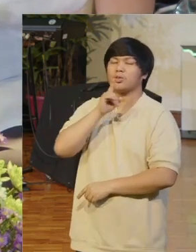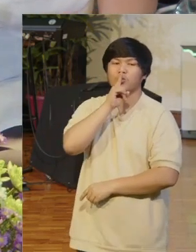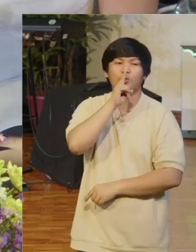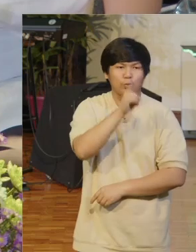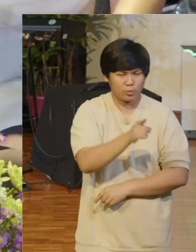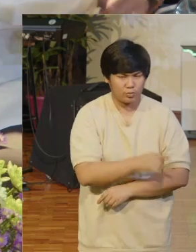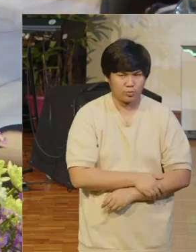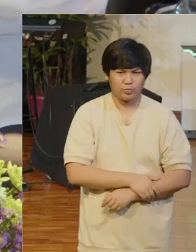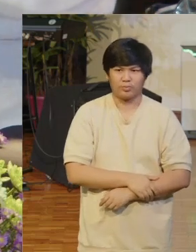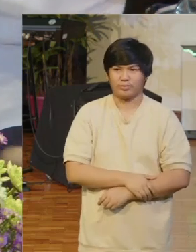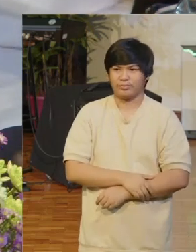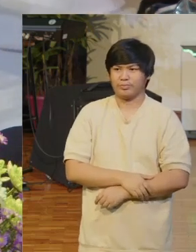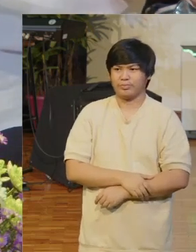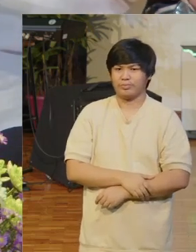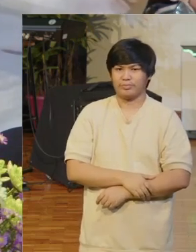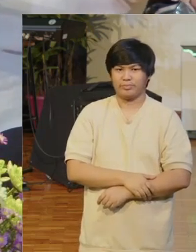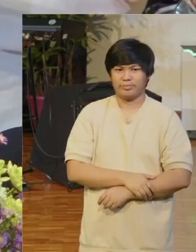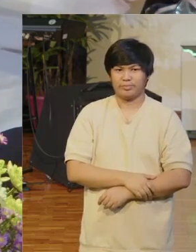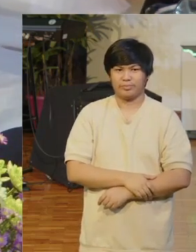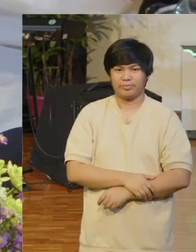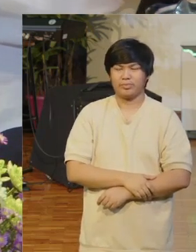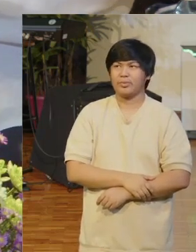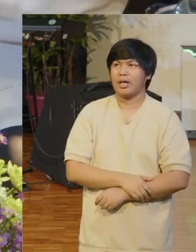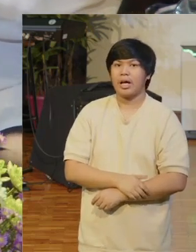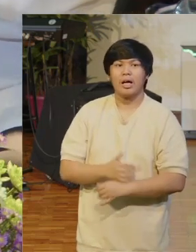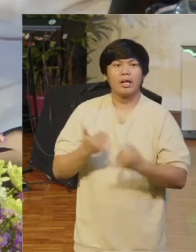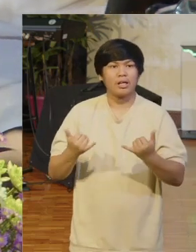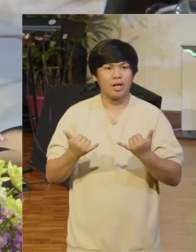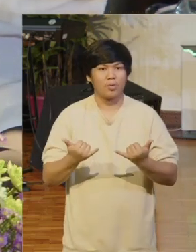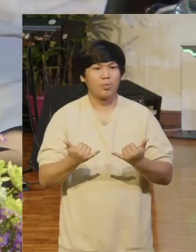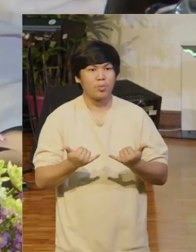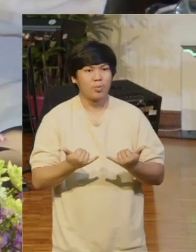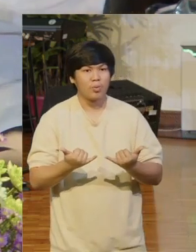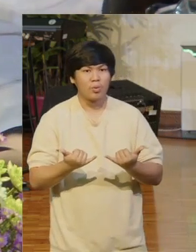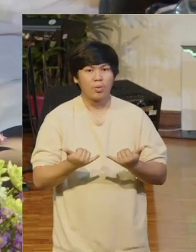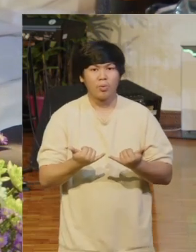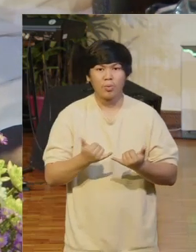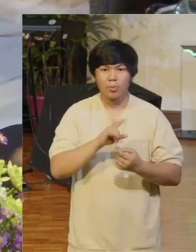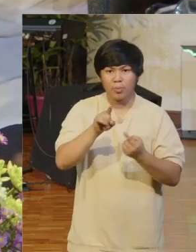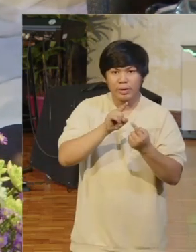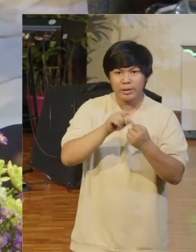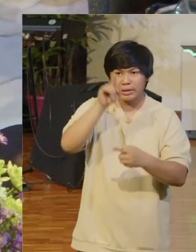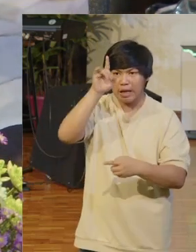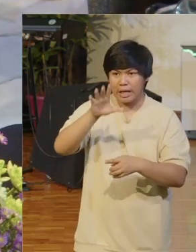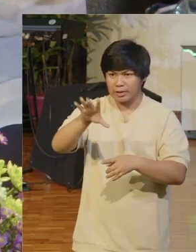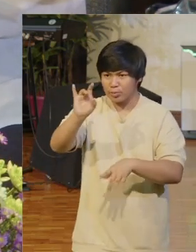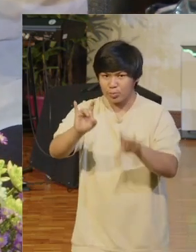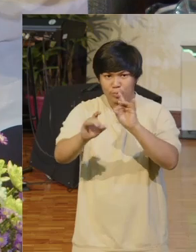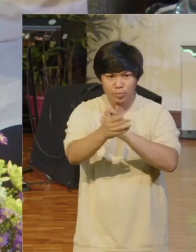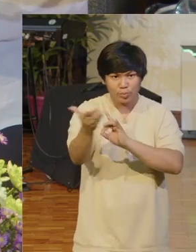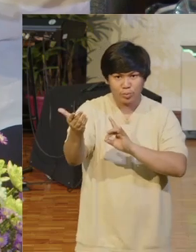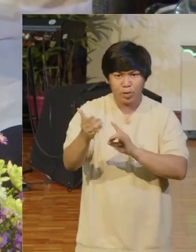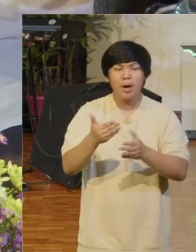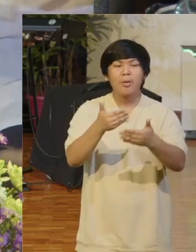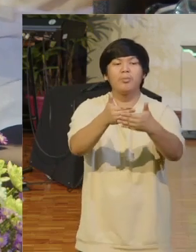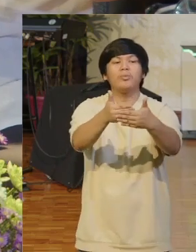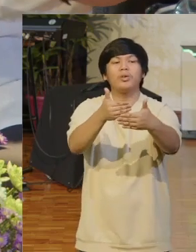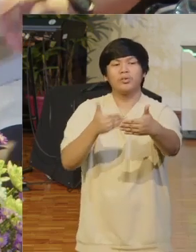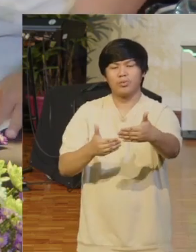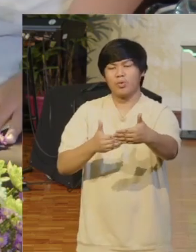the end from where? The beginning. Alam na niya Kilala na niya tayo.